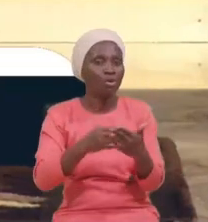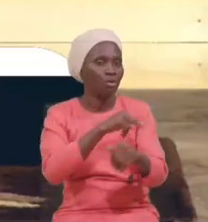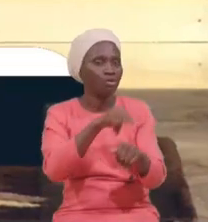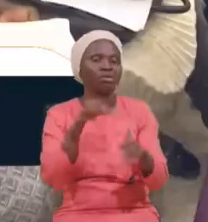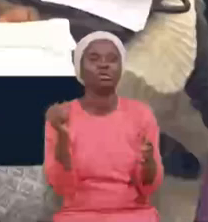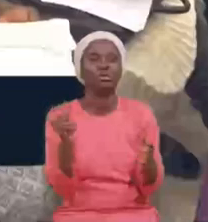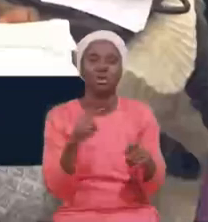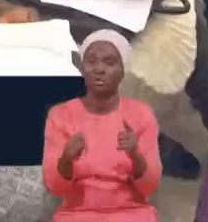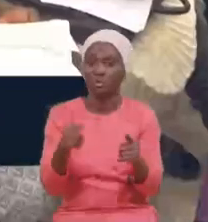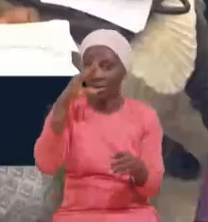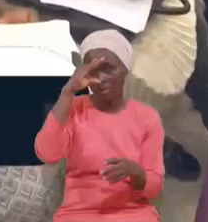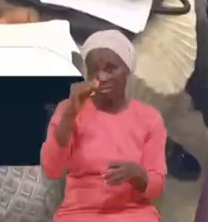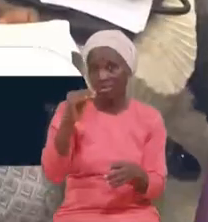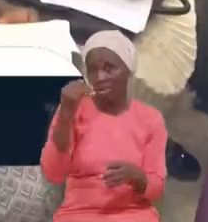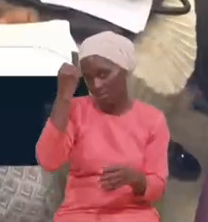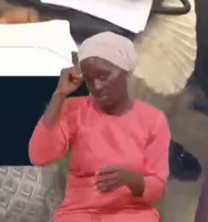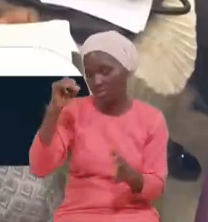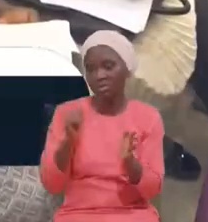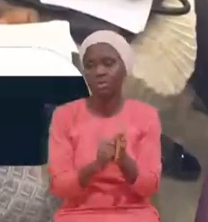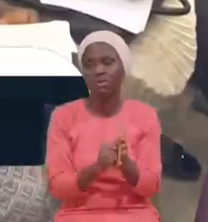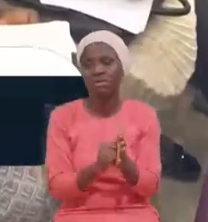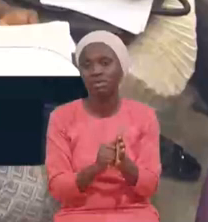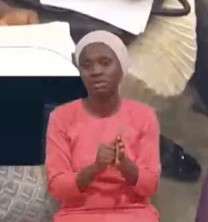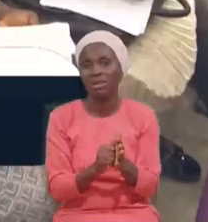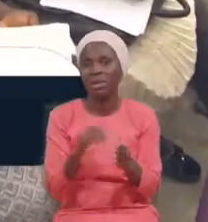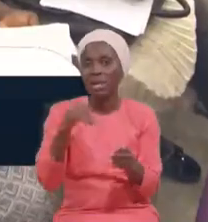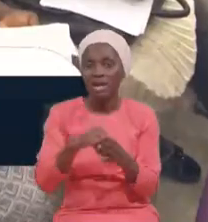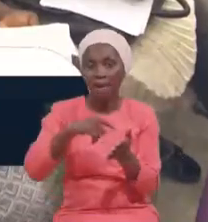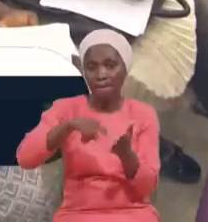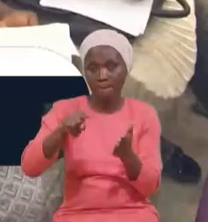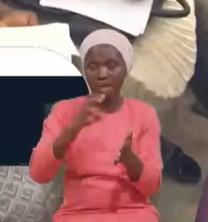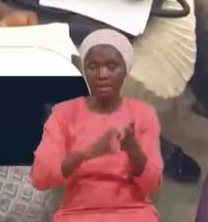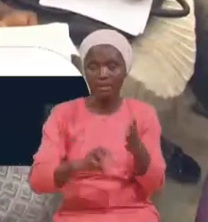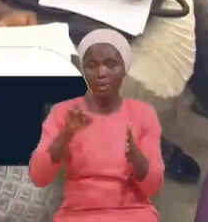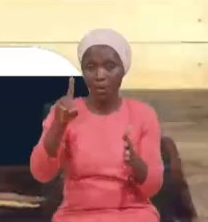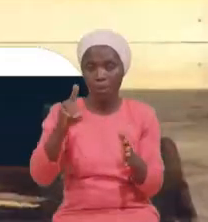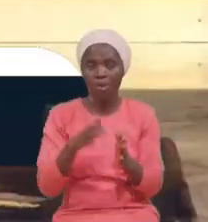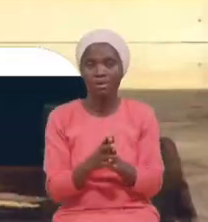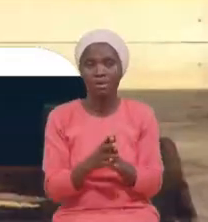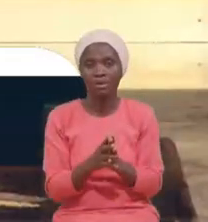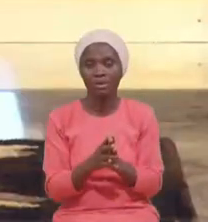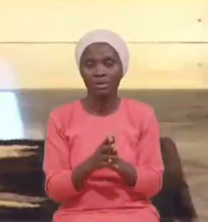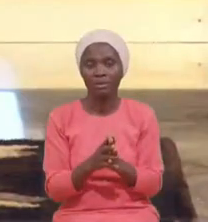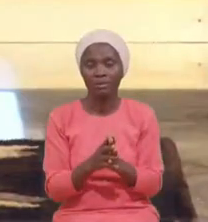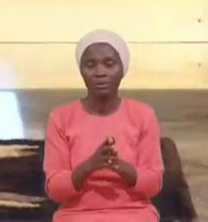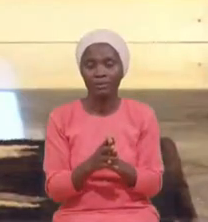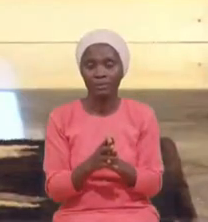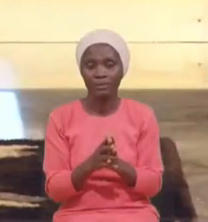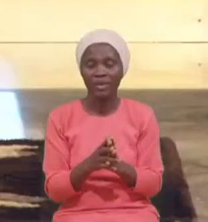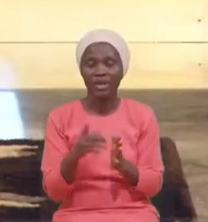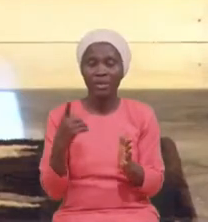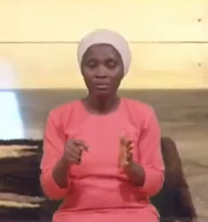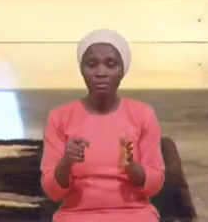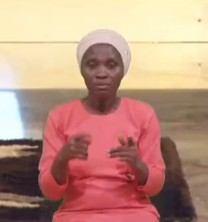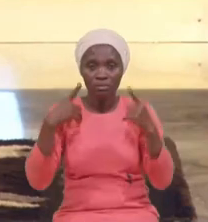nation. L'homme a désobéi à cela. Marc chapitre 1, la